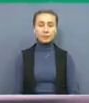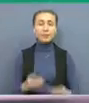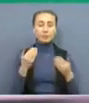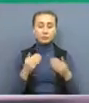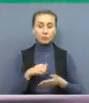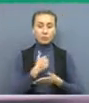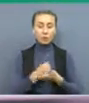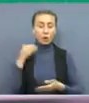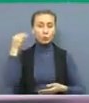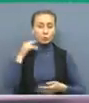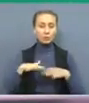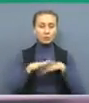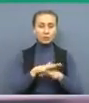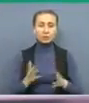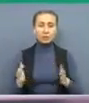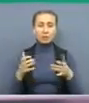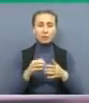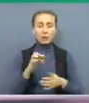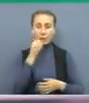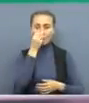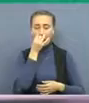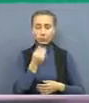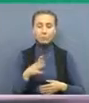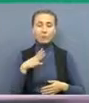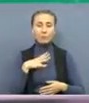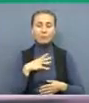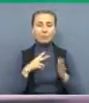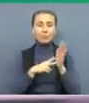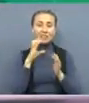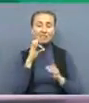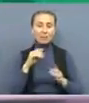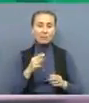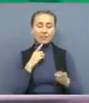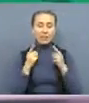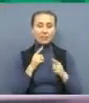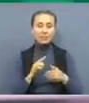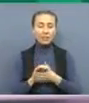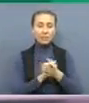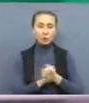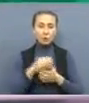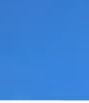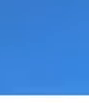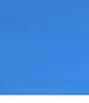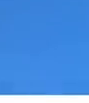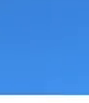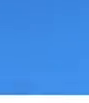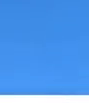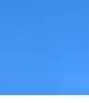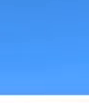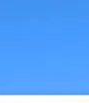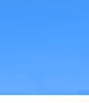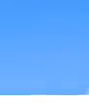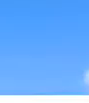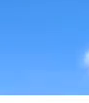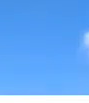Сегодня главы тюркских народов собрались в Баку. Состоялся 7-й саммит Совета сотрудничества тюркоязычных государств.